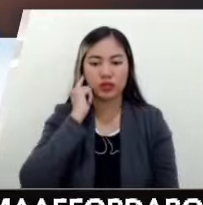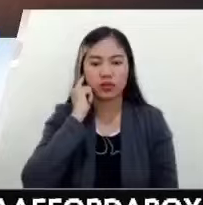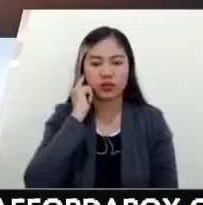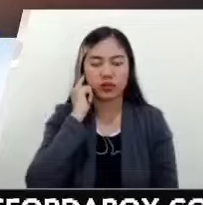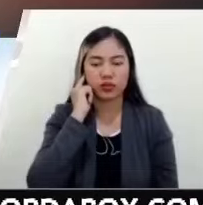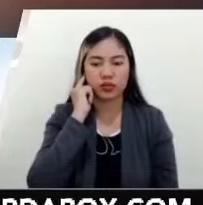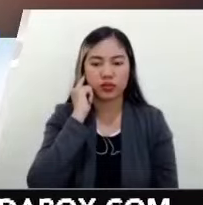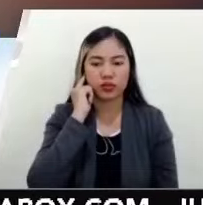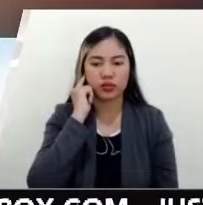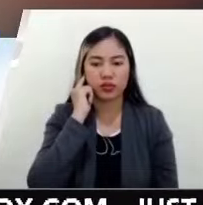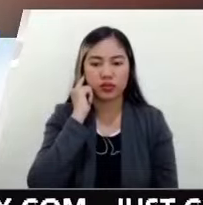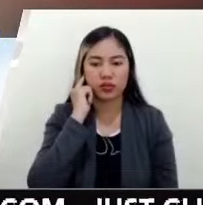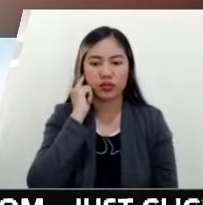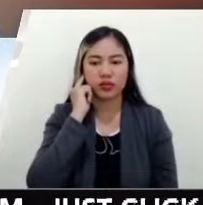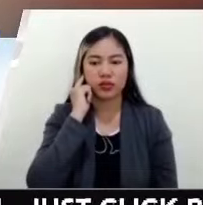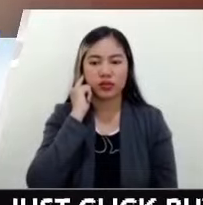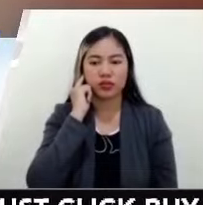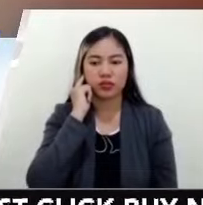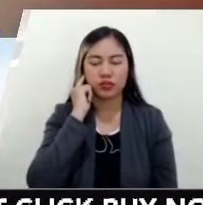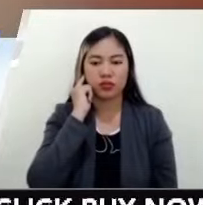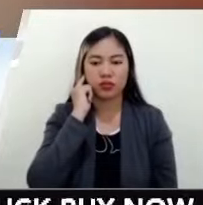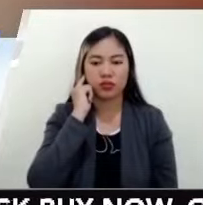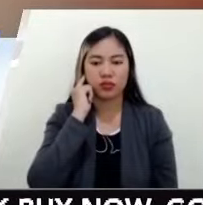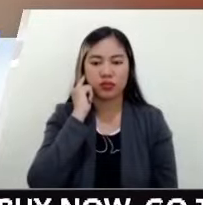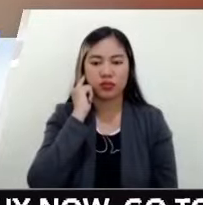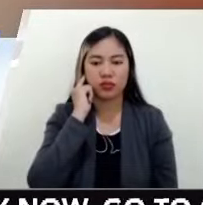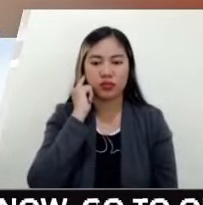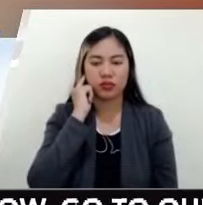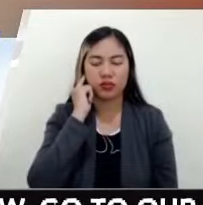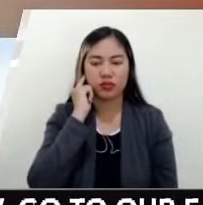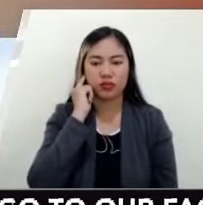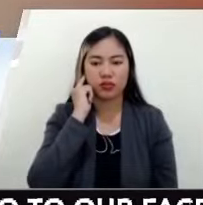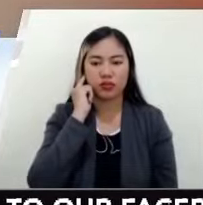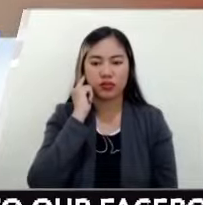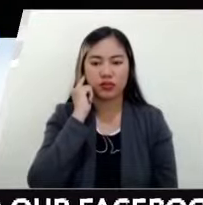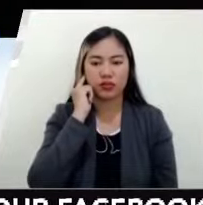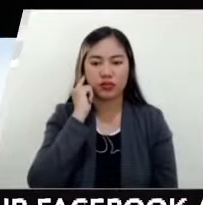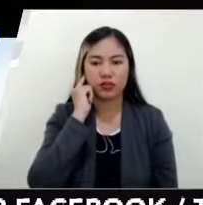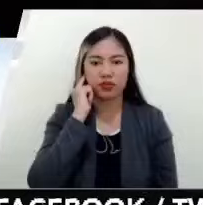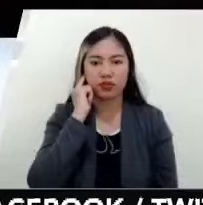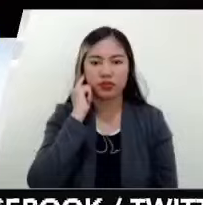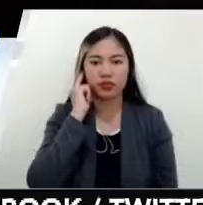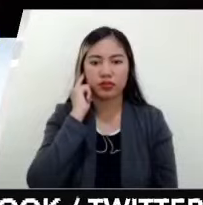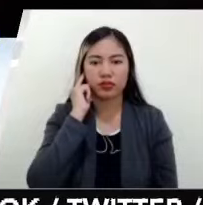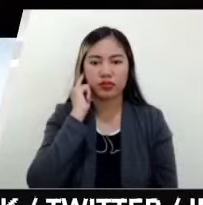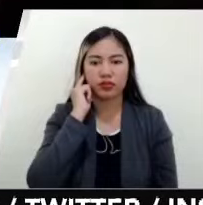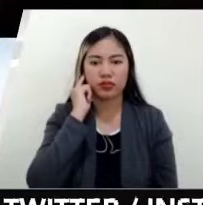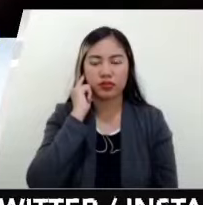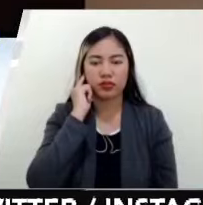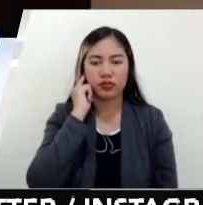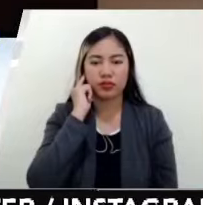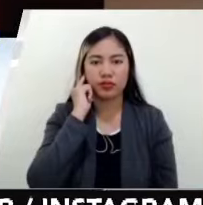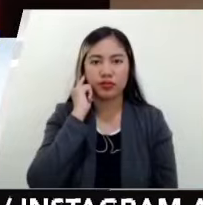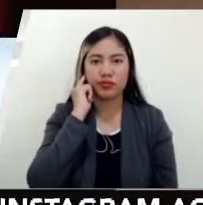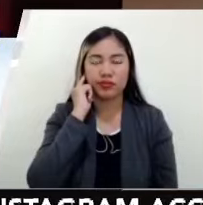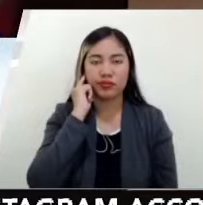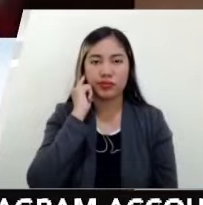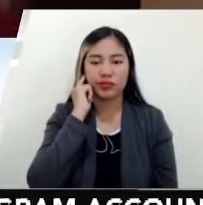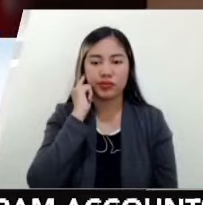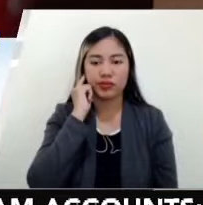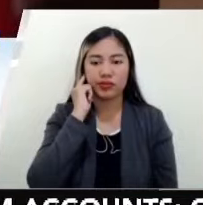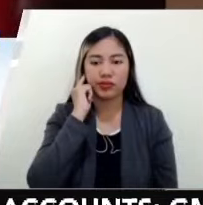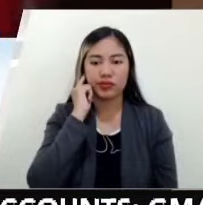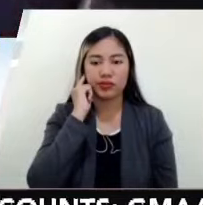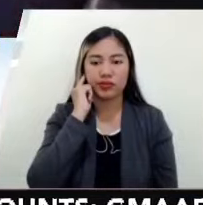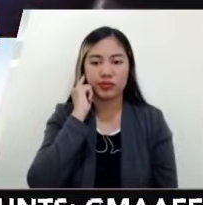kalsada dahil delikado itong gawin doon. Paalala naman ang lokal na pamahalaan sa mga grupong balak mangaruling, kailangan